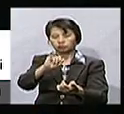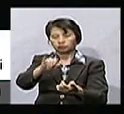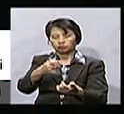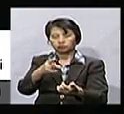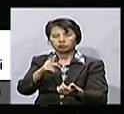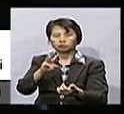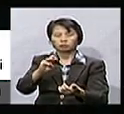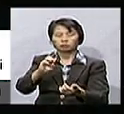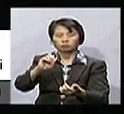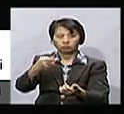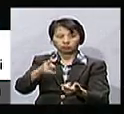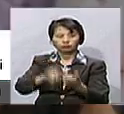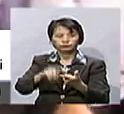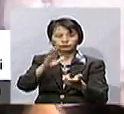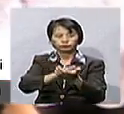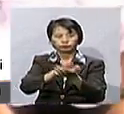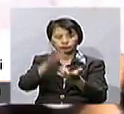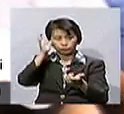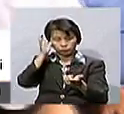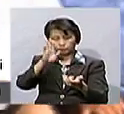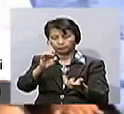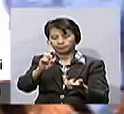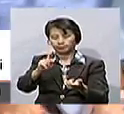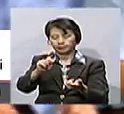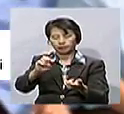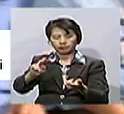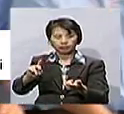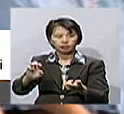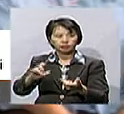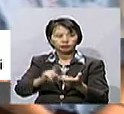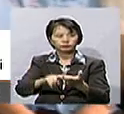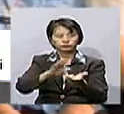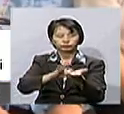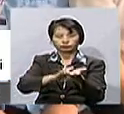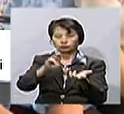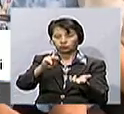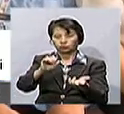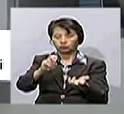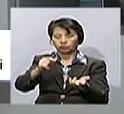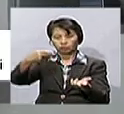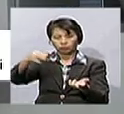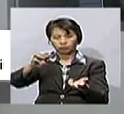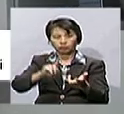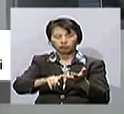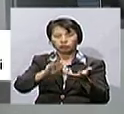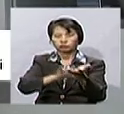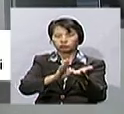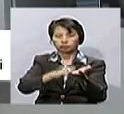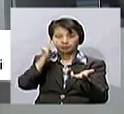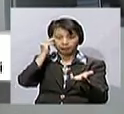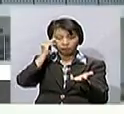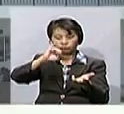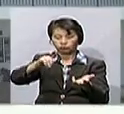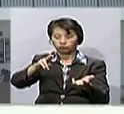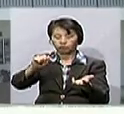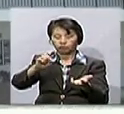Moh Ji Pusat, SJKC Bang Tik Pusat, SJK Kuang Hua dan Sekolah Kebangsaan Juara. Beliau bercakap